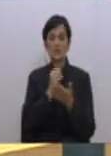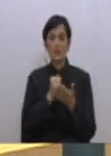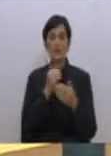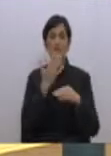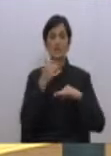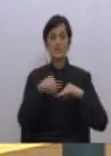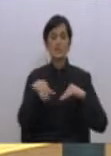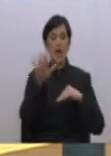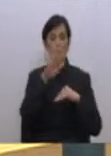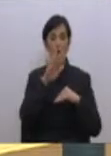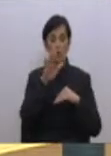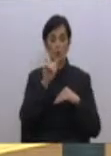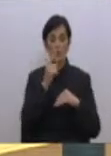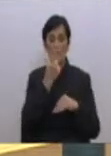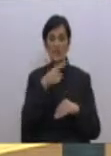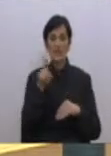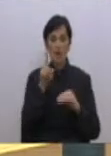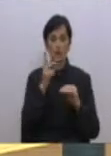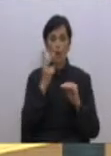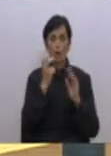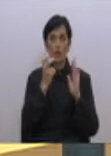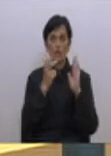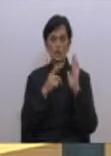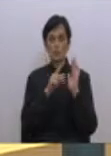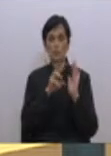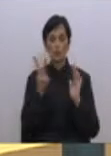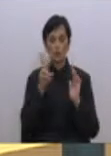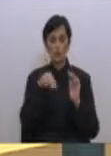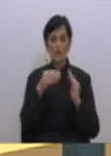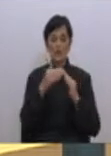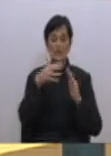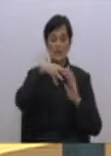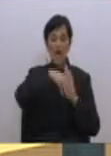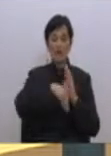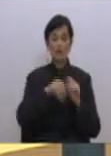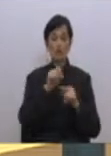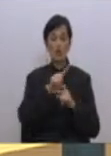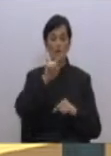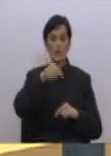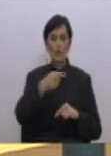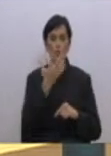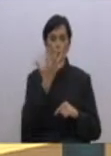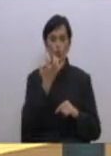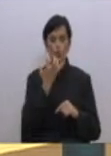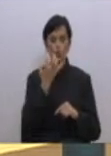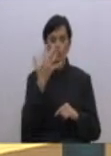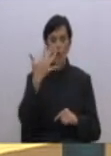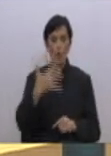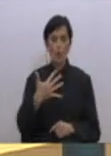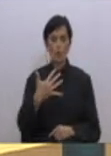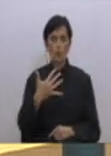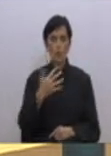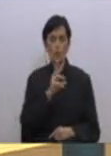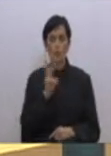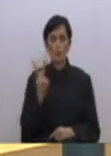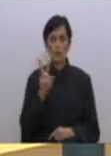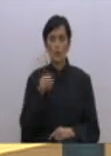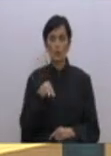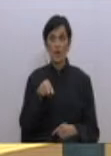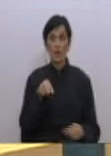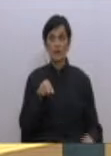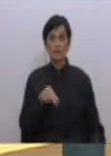alte vole bebze mi marta miliard ora și uite milioane de lari, holo s-a și nou alte vole bebze na trize, huta sormuz da ati milioane de